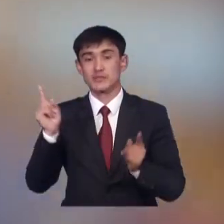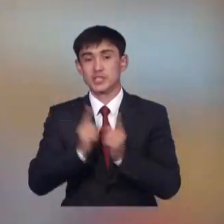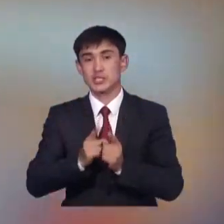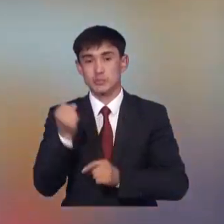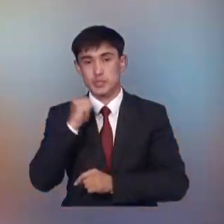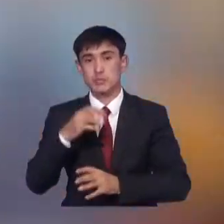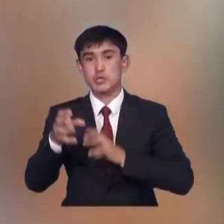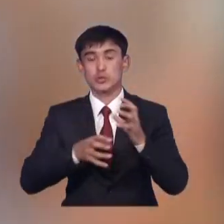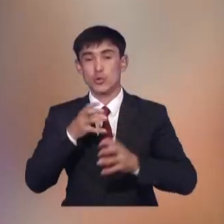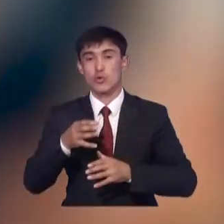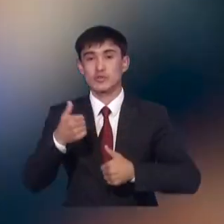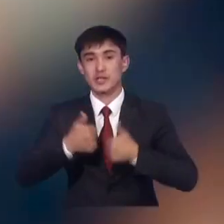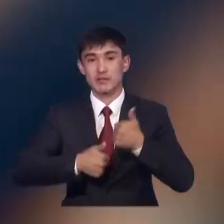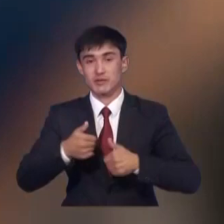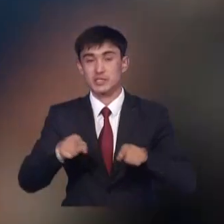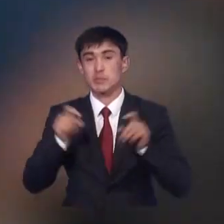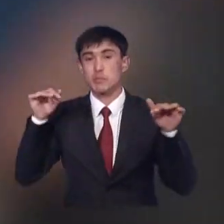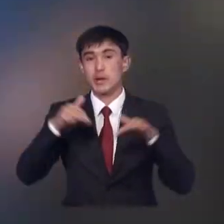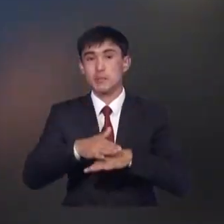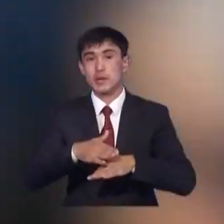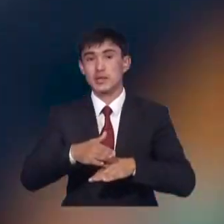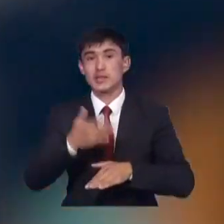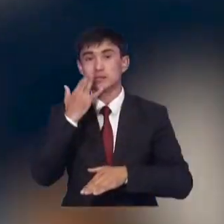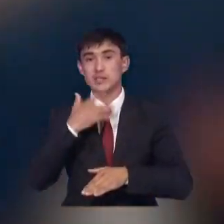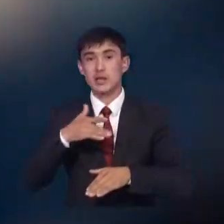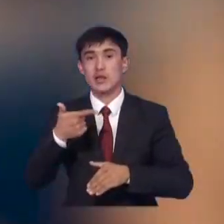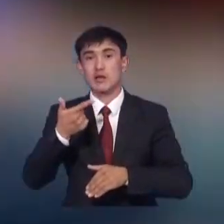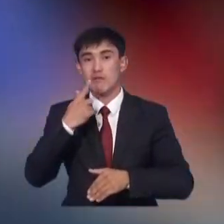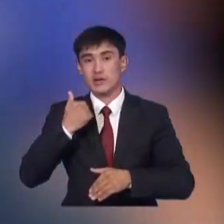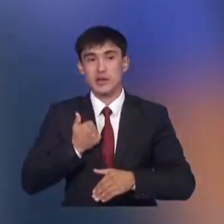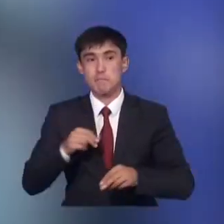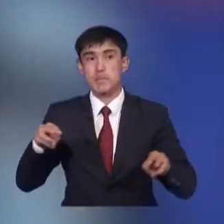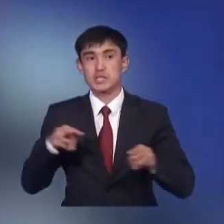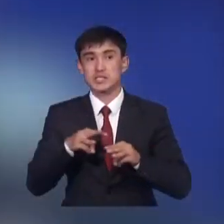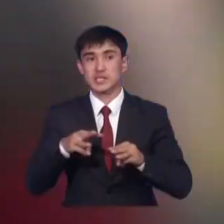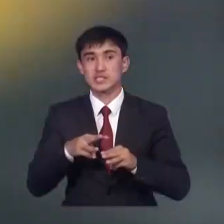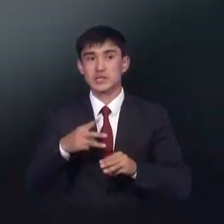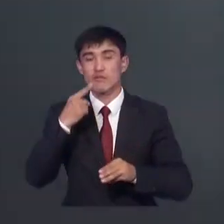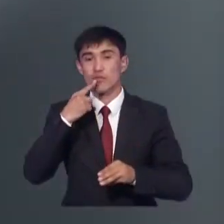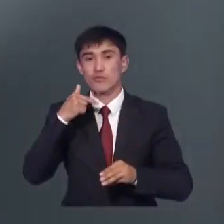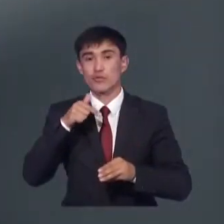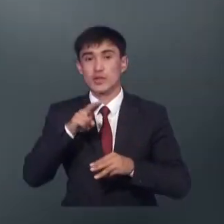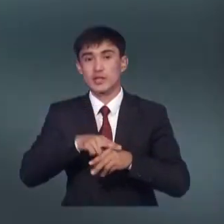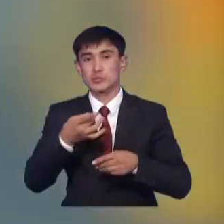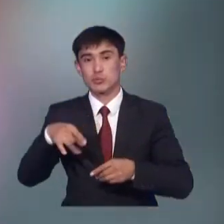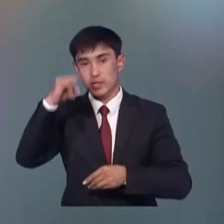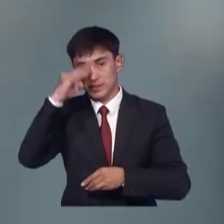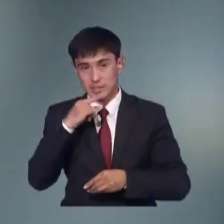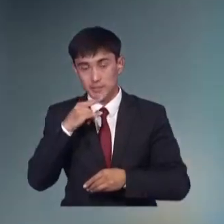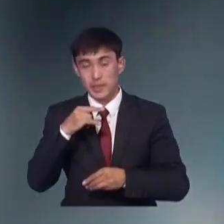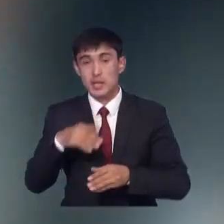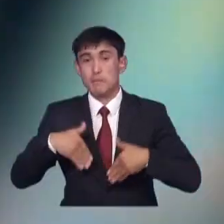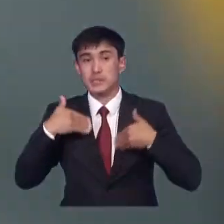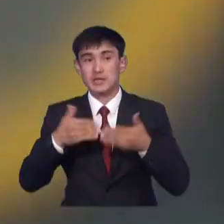встречу призеров международного первенства также прибыли и представители Национальной гвардии Министерства внутренних дел Республики Казахстан.